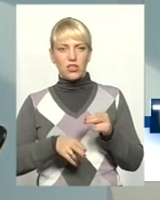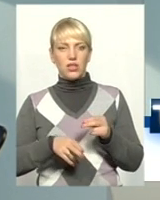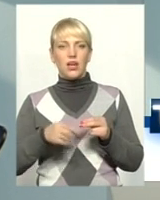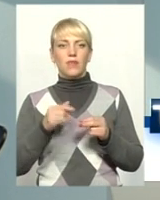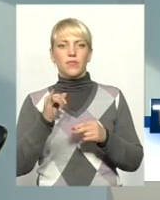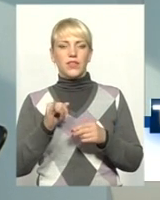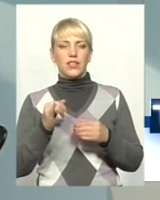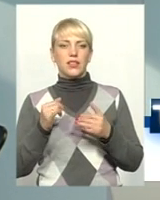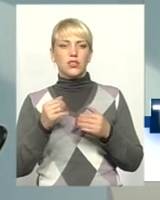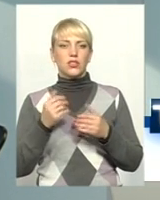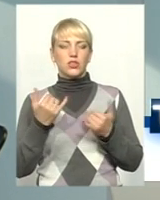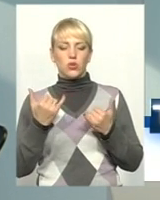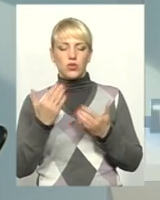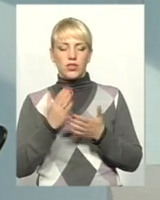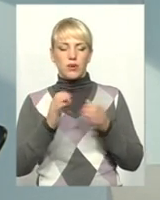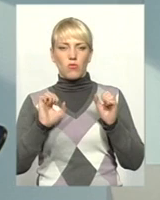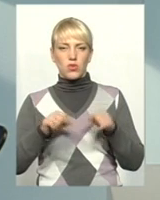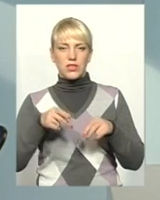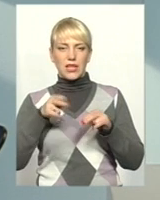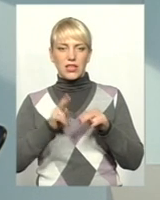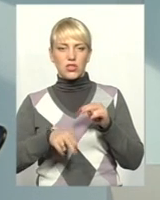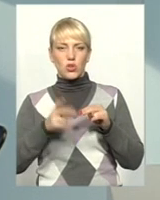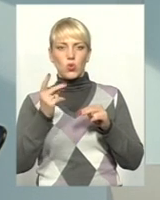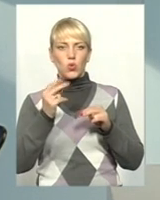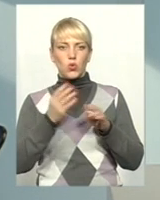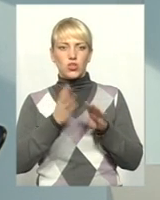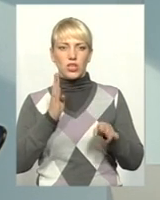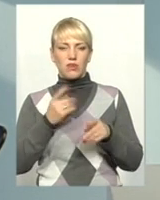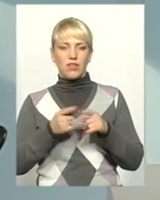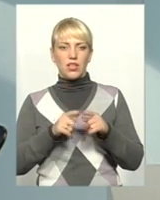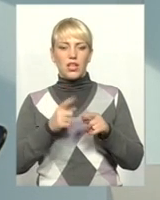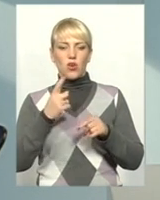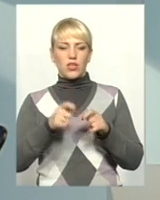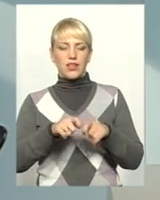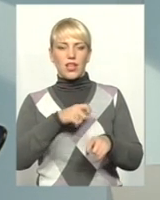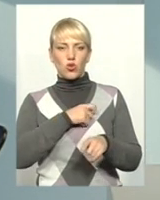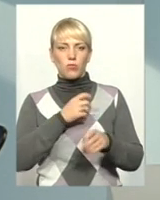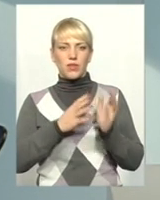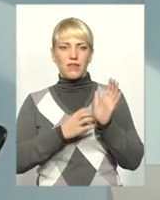є можливість завершити другу чергу. Протяжність другої черги складає 900 км.